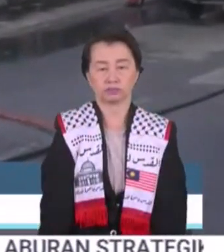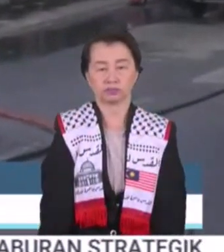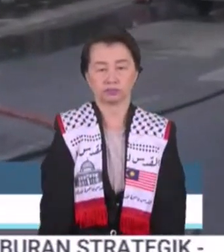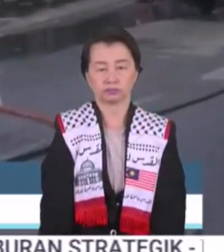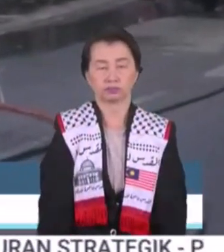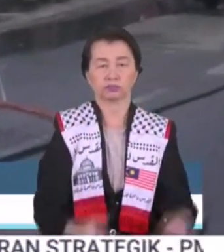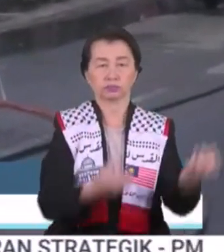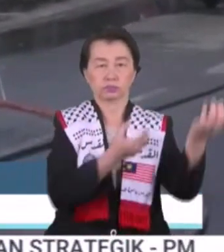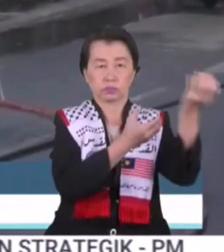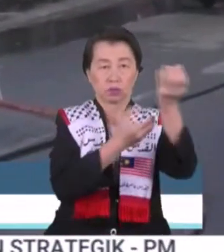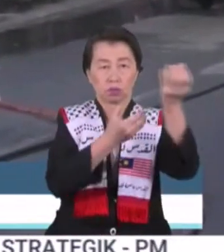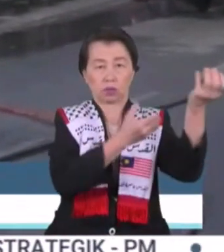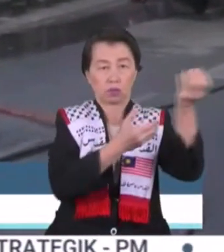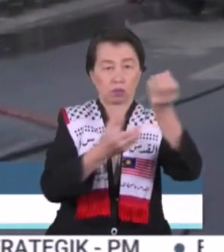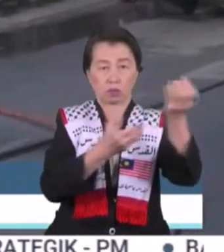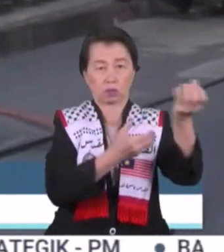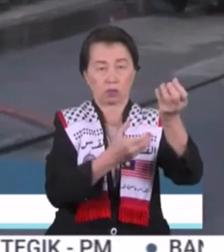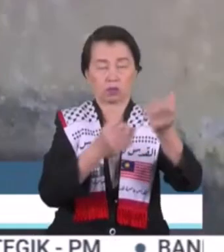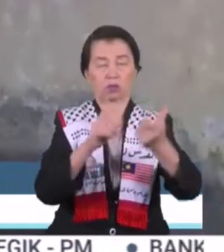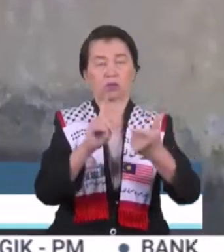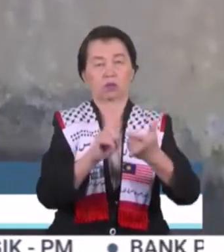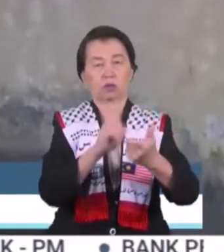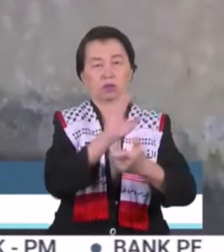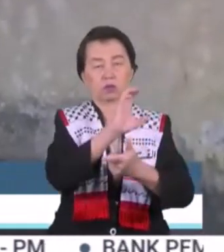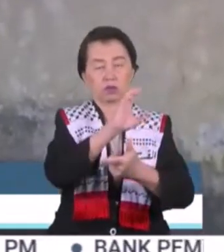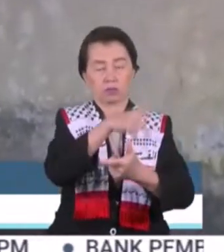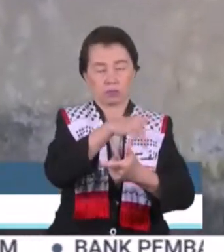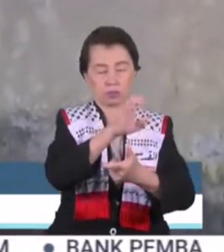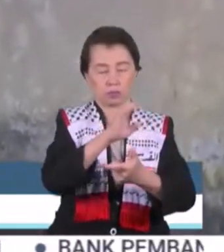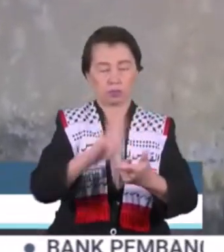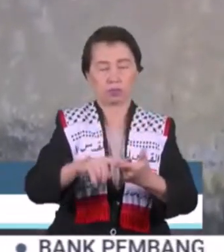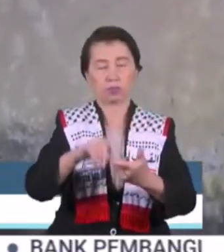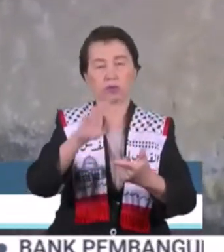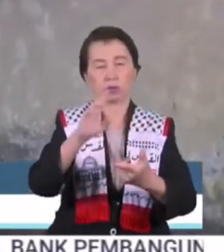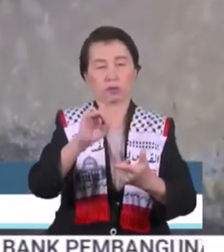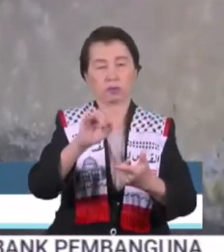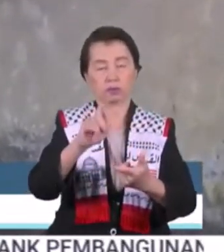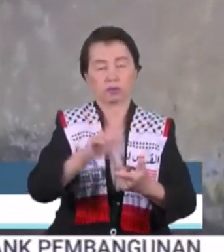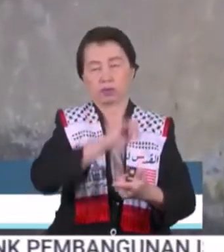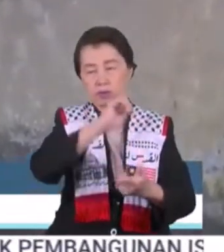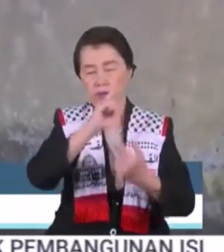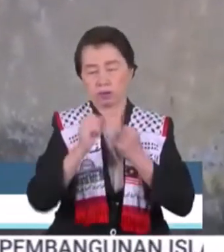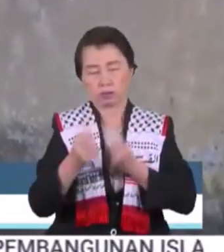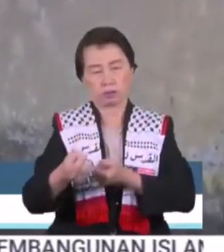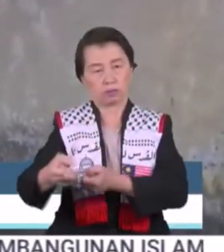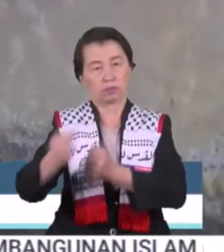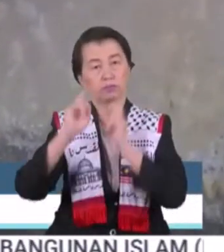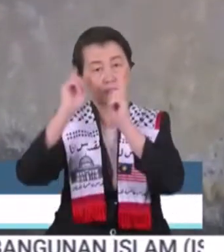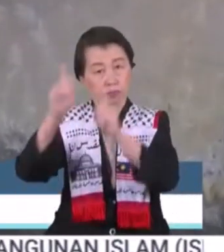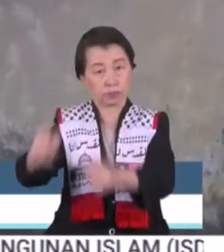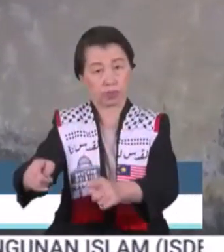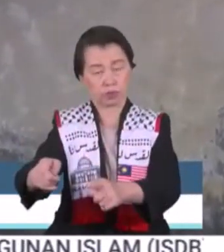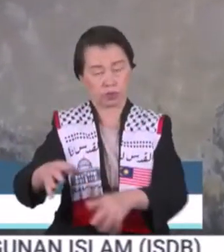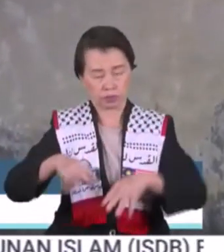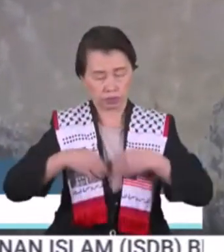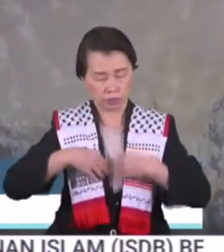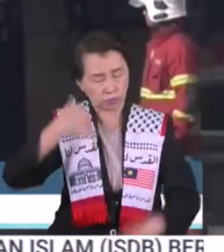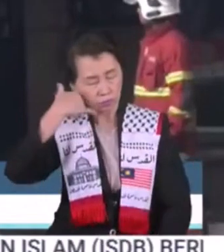Pasukan bomba pengkalan cepa bersama pasukan bomba Kota Baru bergegas ke lokasi. Sejurus panggilan kecemasan diterima